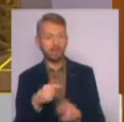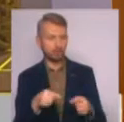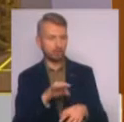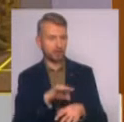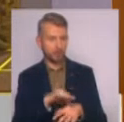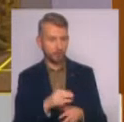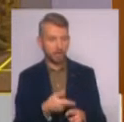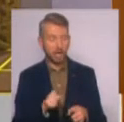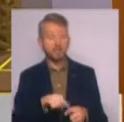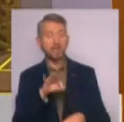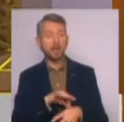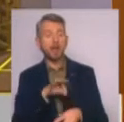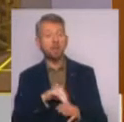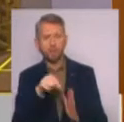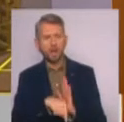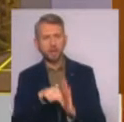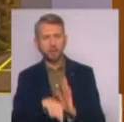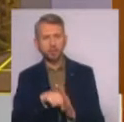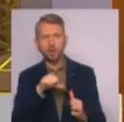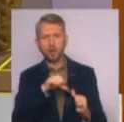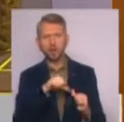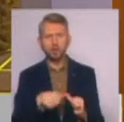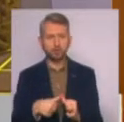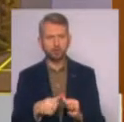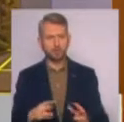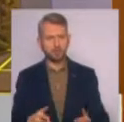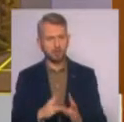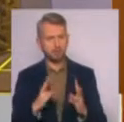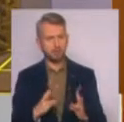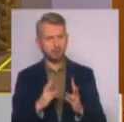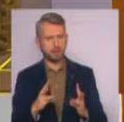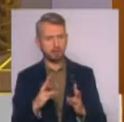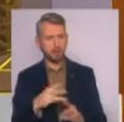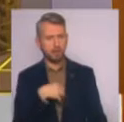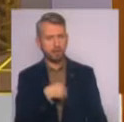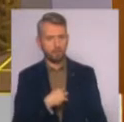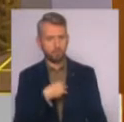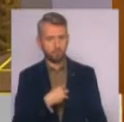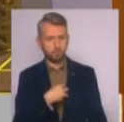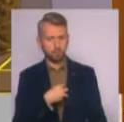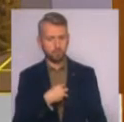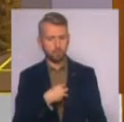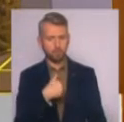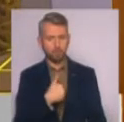захворювання характеризується хронічним запальним процесом в бронхах, що сприяє